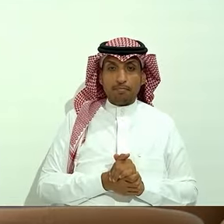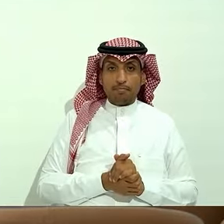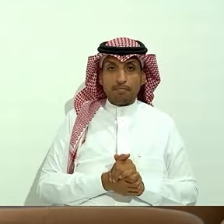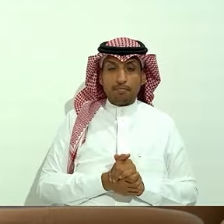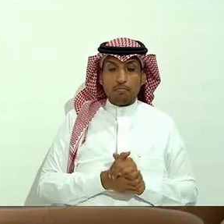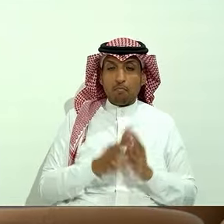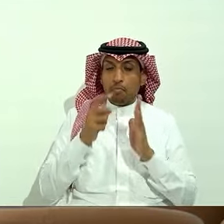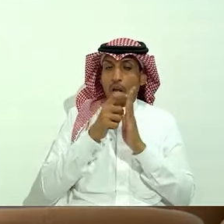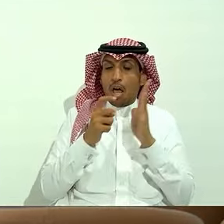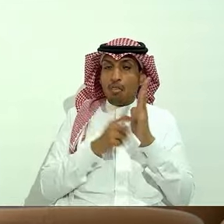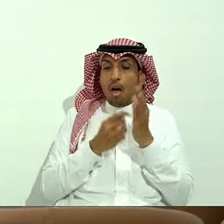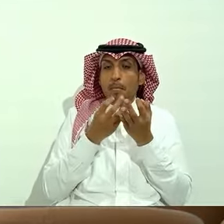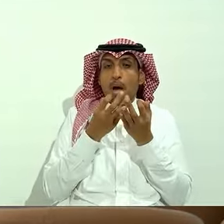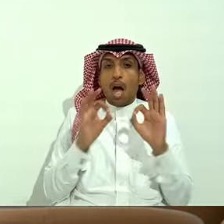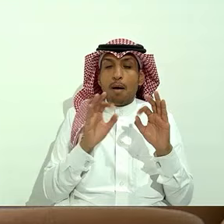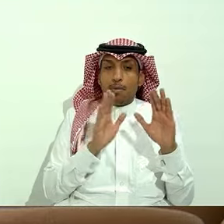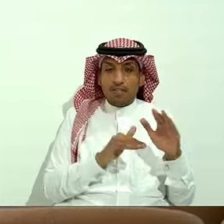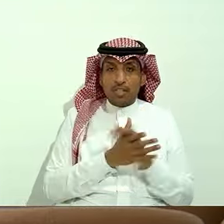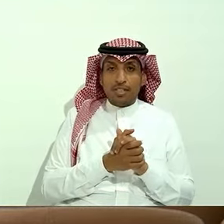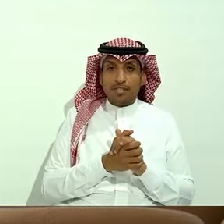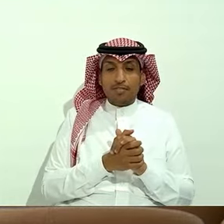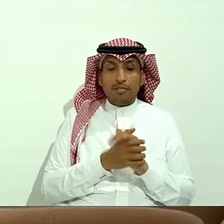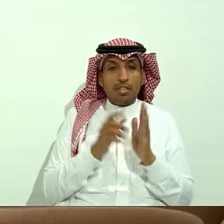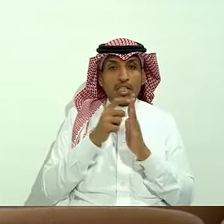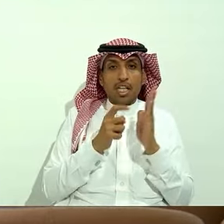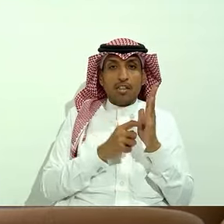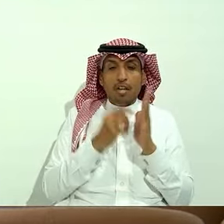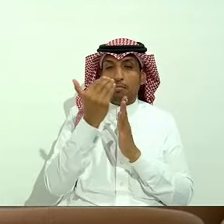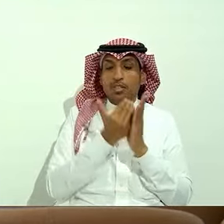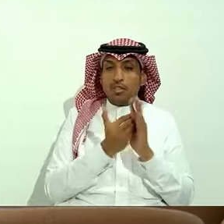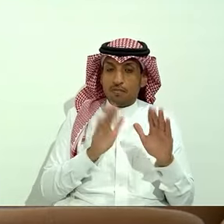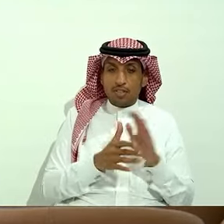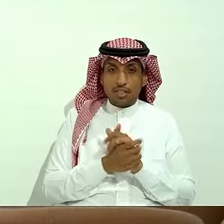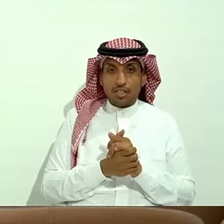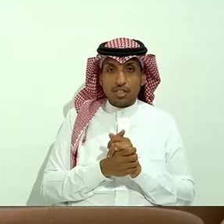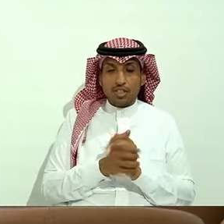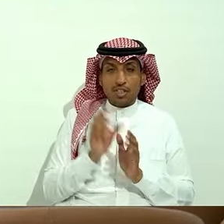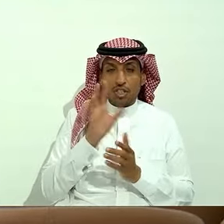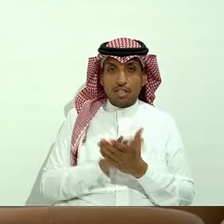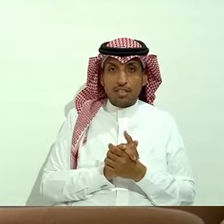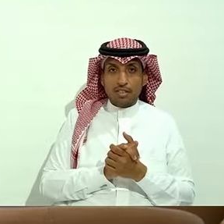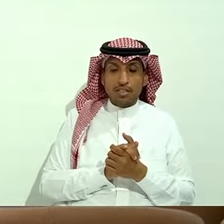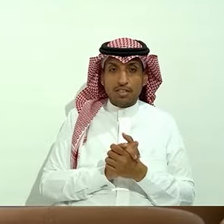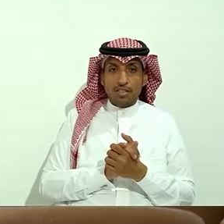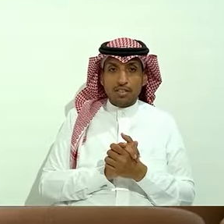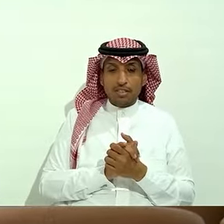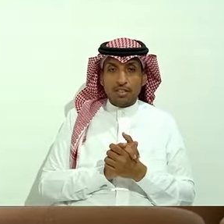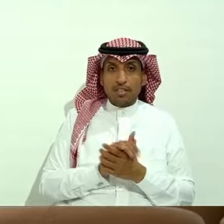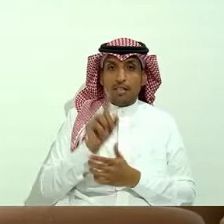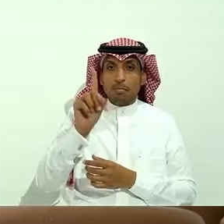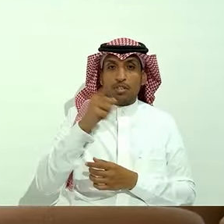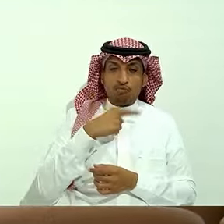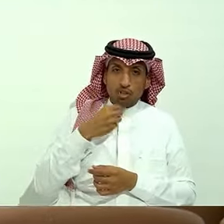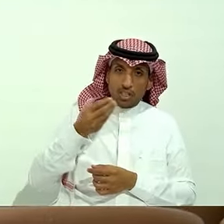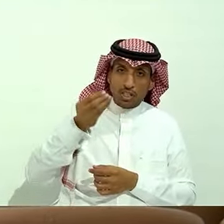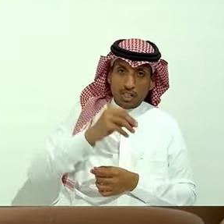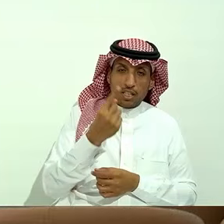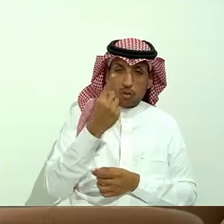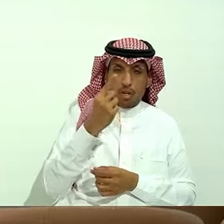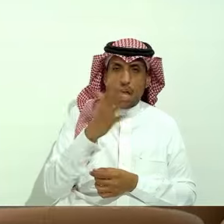فالمنظومة متكاملة إن شاء الله. إيكو سيستم. إيكو سيستم إز متكامل إن شاء الله. بس أنا بالنسبة لي كمان أحب أضيف حاجة